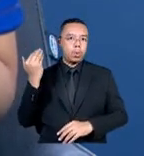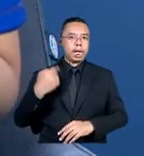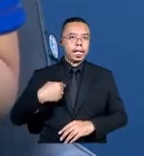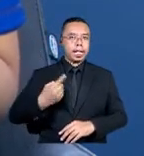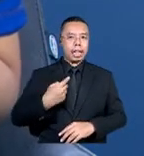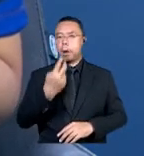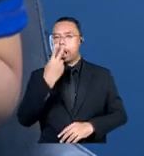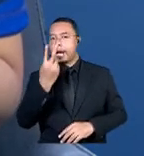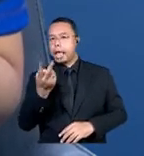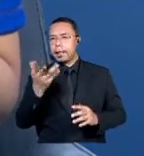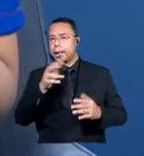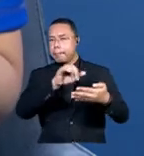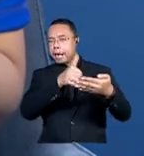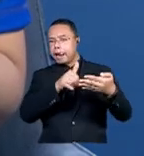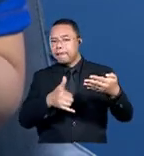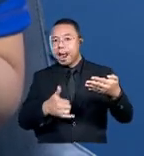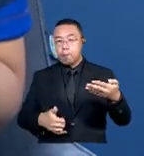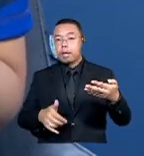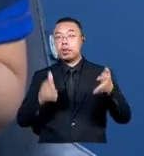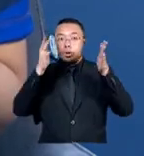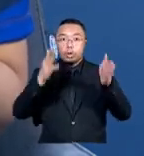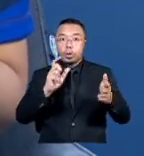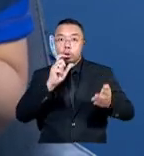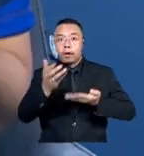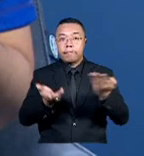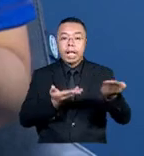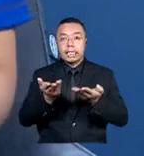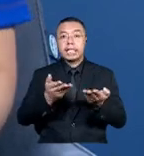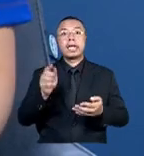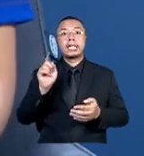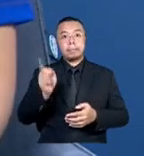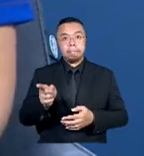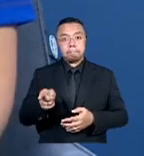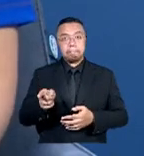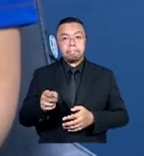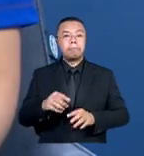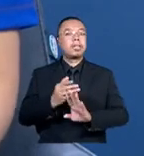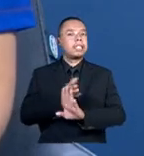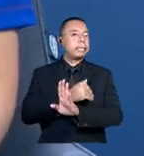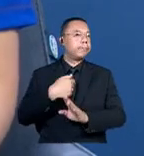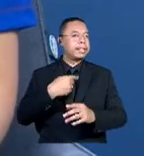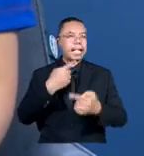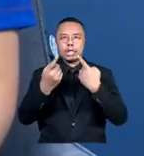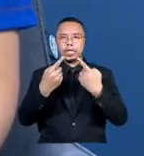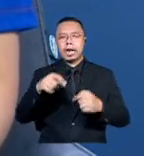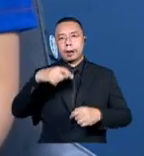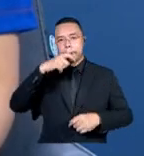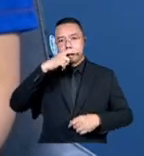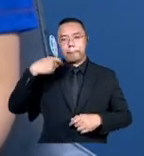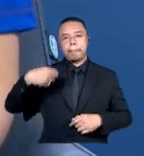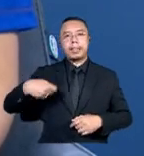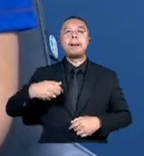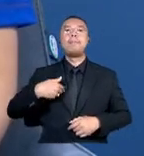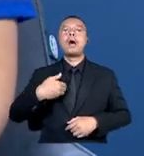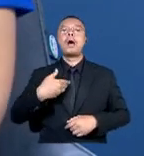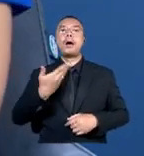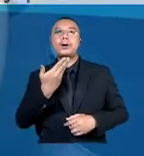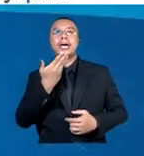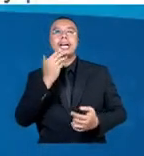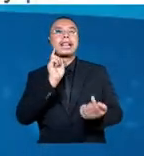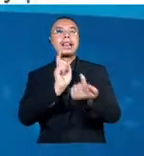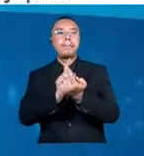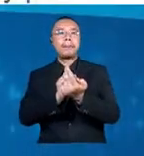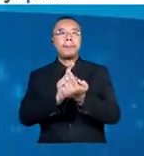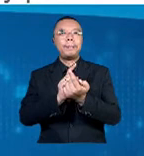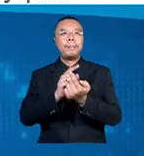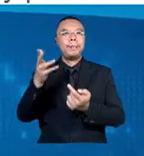lalu. Kita akan lihat bagaimana evaluasinya, khususnya fasilitas yang ada. Tapi sebelum saya berbincang dengan Pak Menteri, saya mau menyapa dulu Mbak Angki,